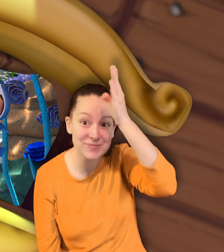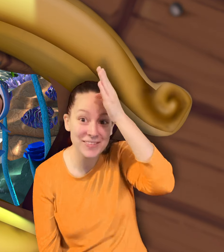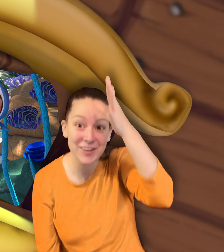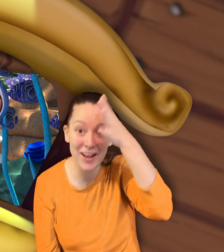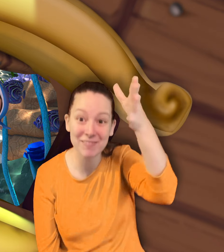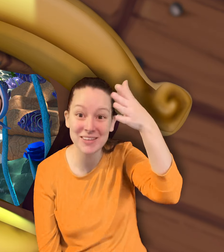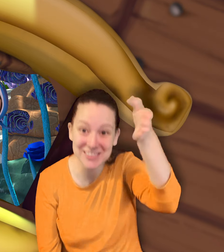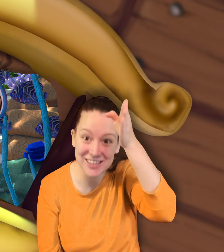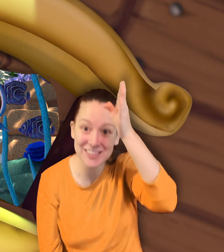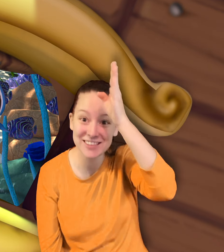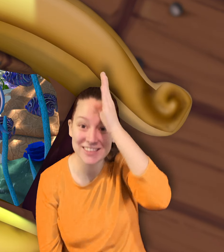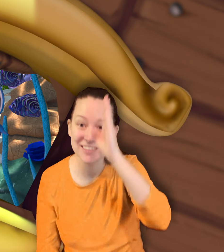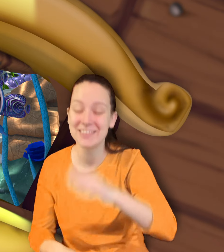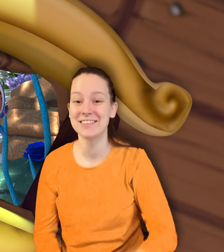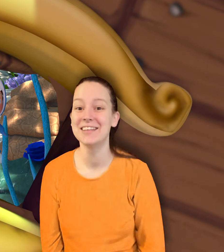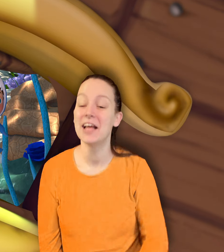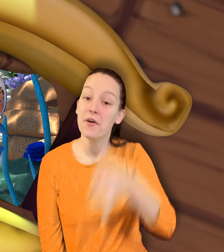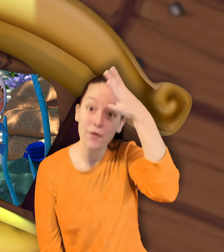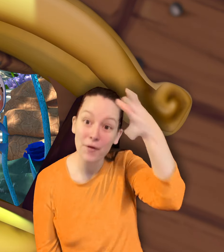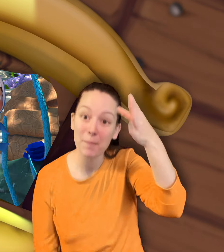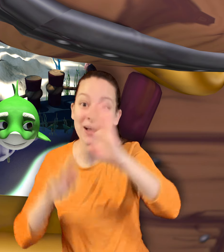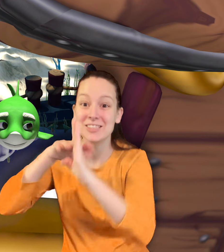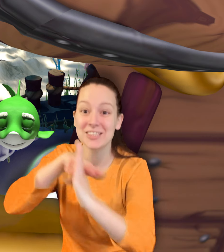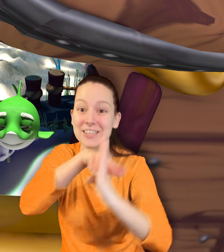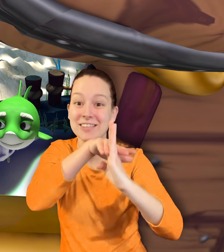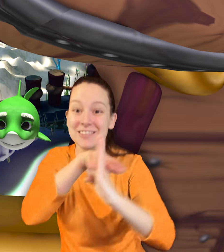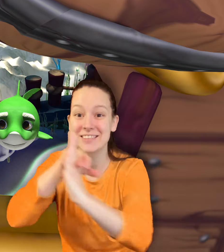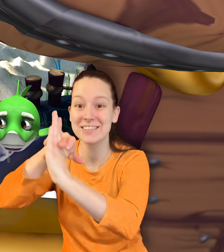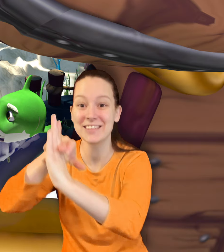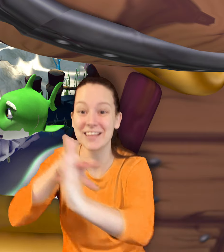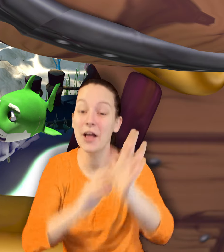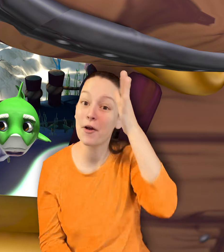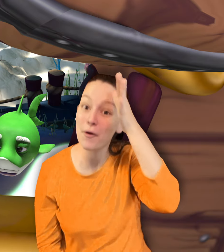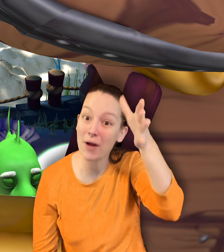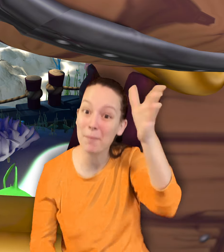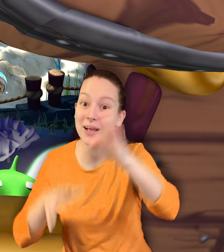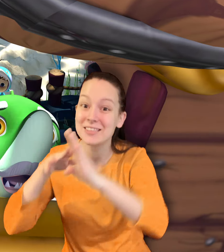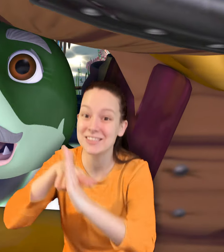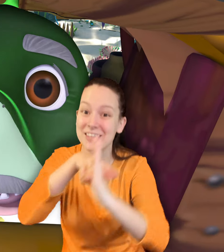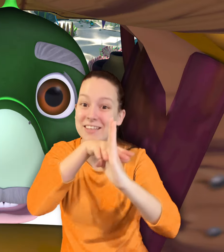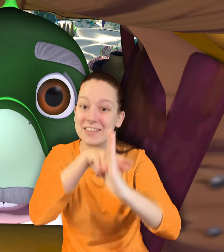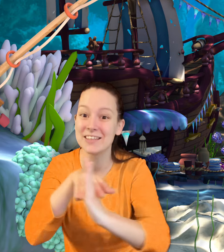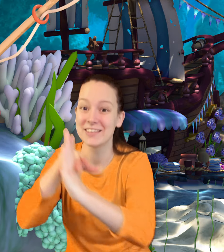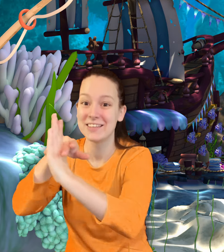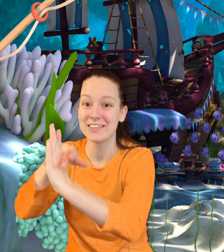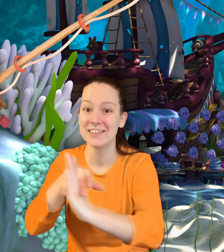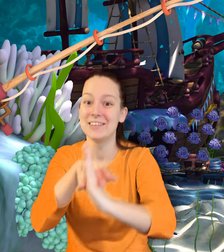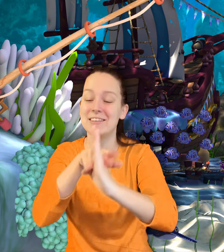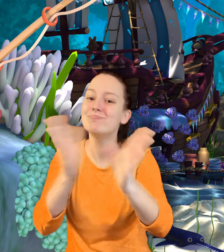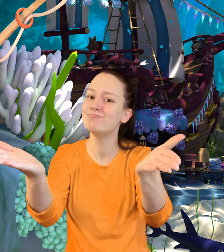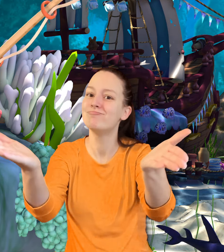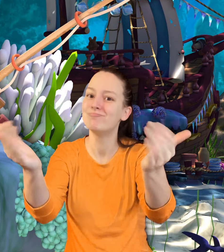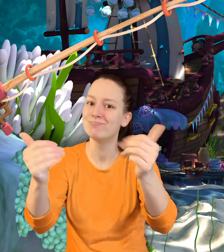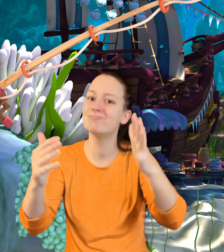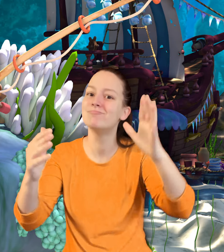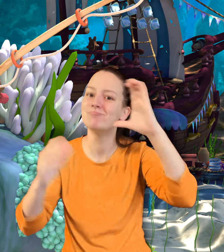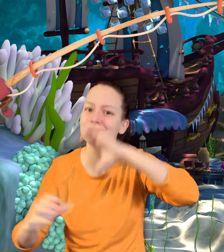おじおじザメおじザメおじザメ